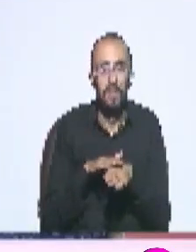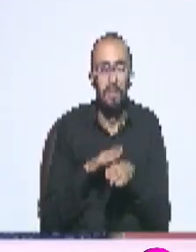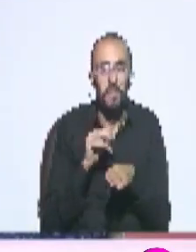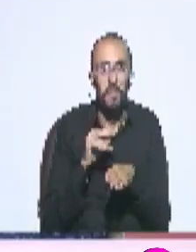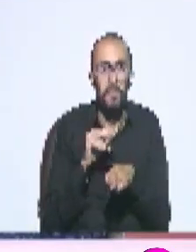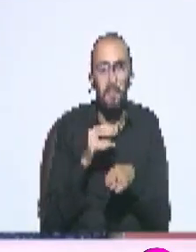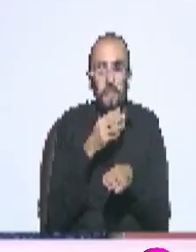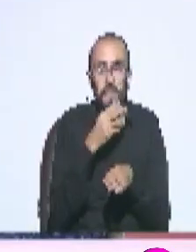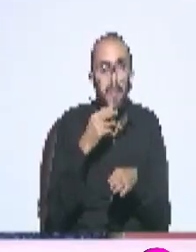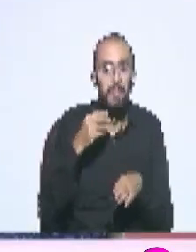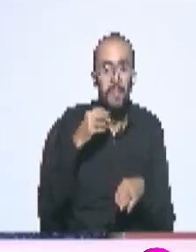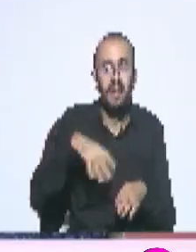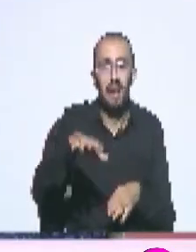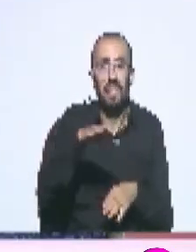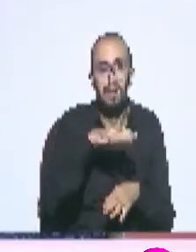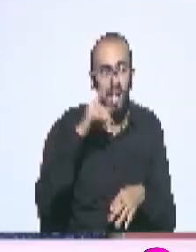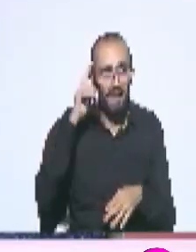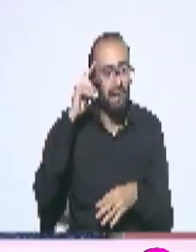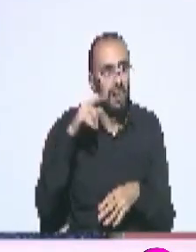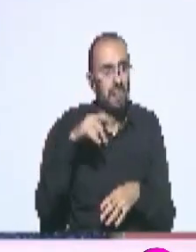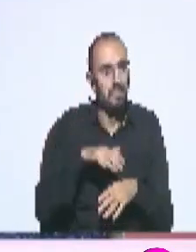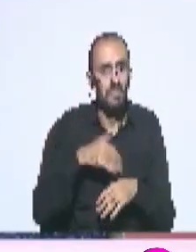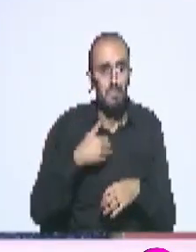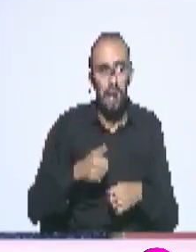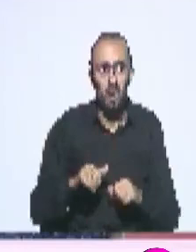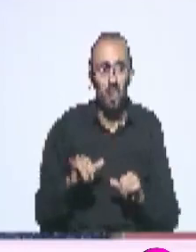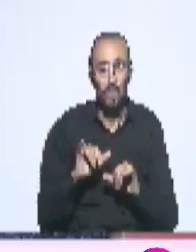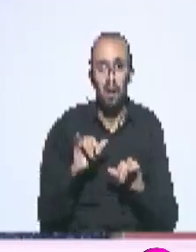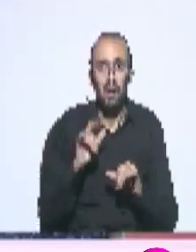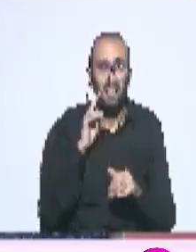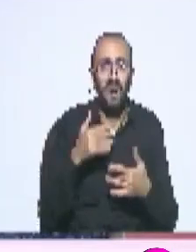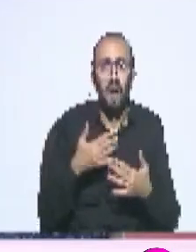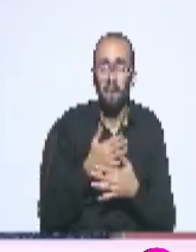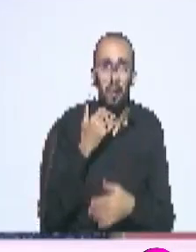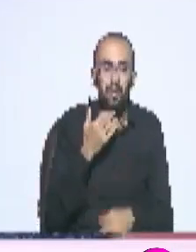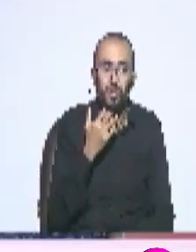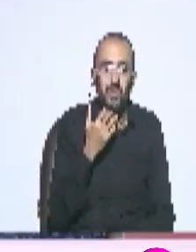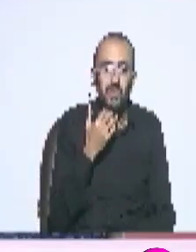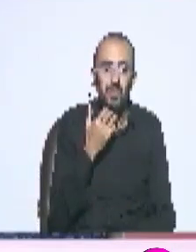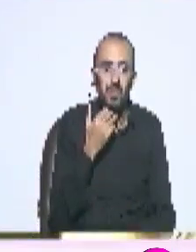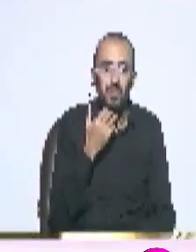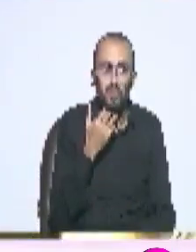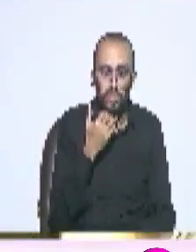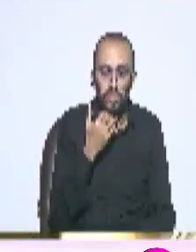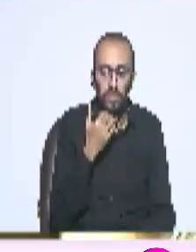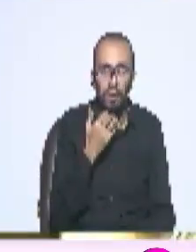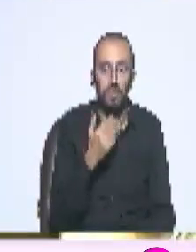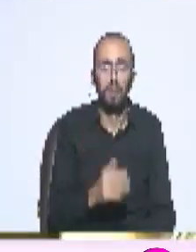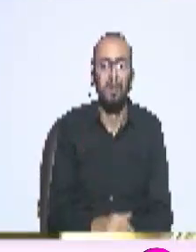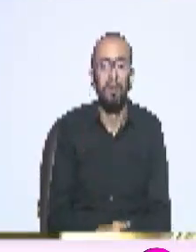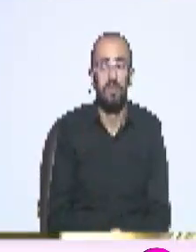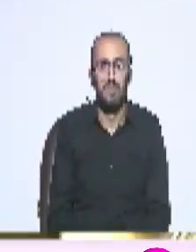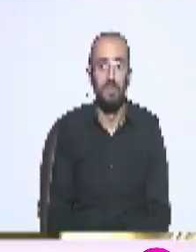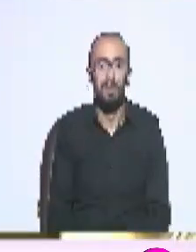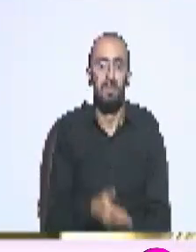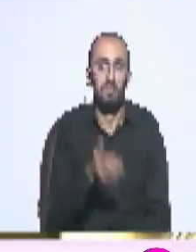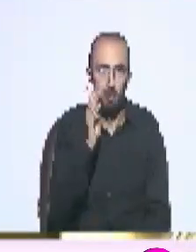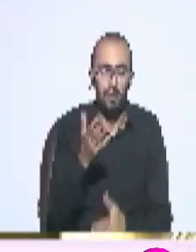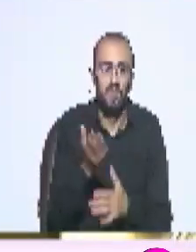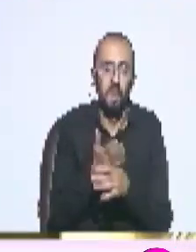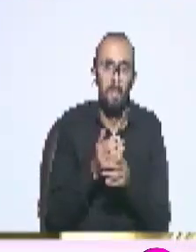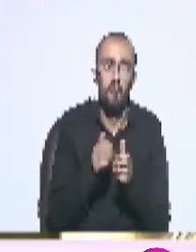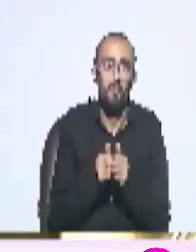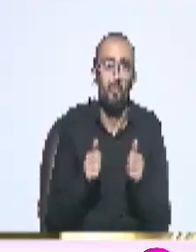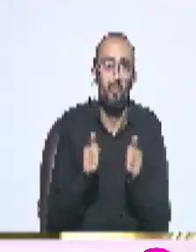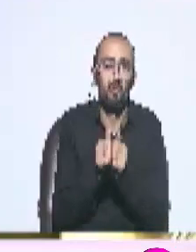مع ناس هو مش عارف يفرح حتى بالانجاز عامل حاجات كتيره جدا ومكسر الدنيا ومش شايف يكون في تاثير برده المجتمع